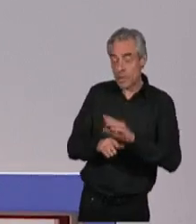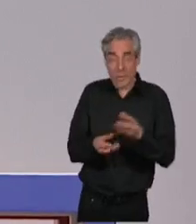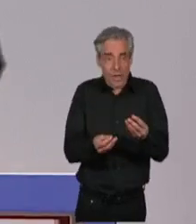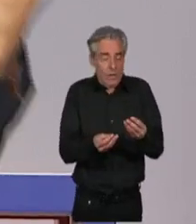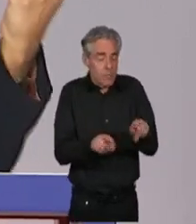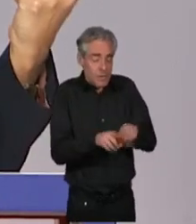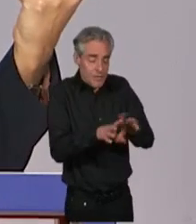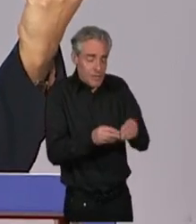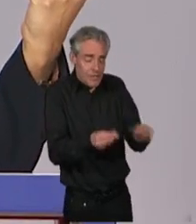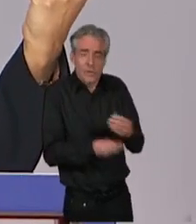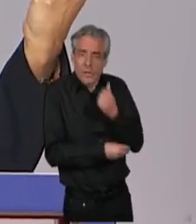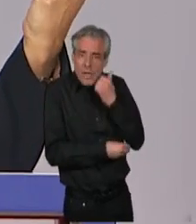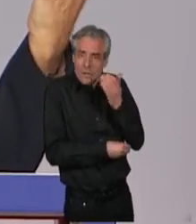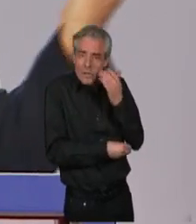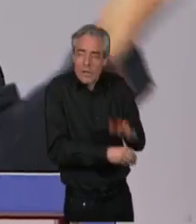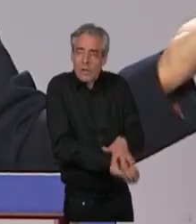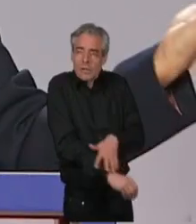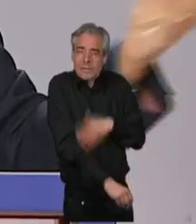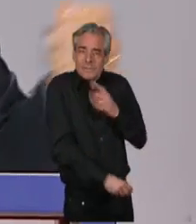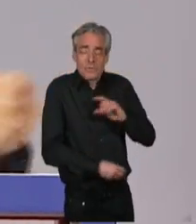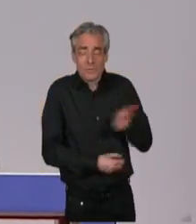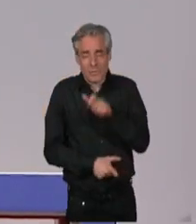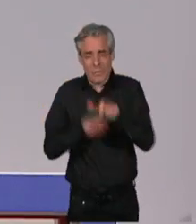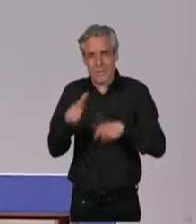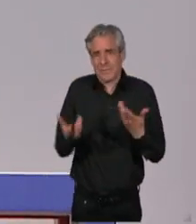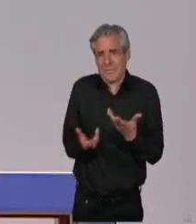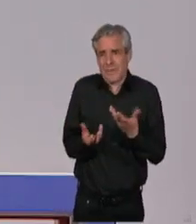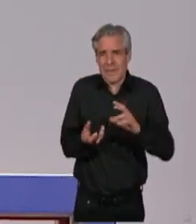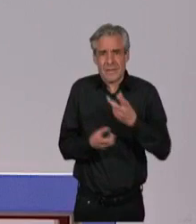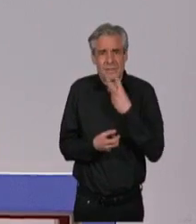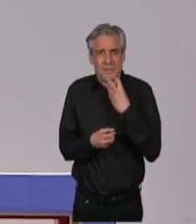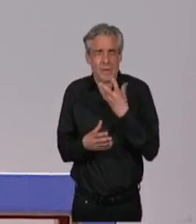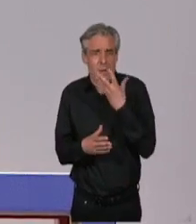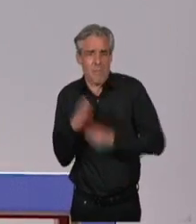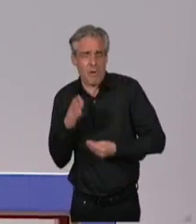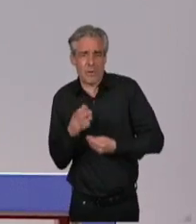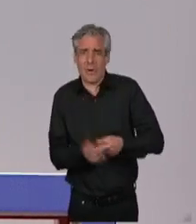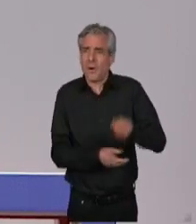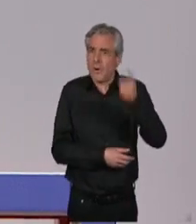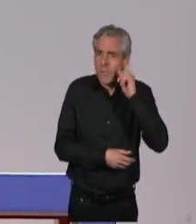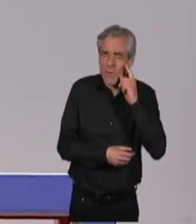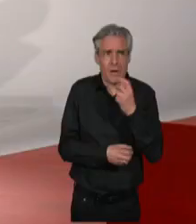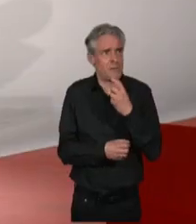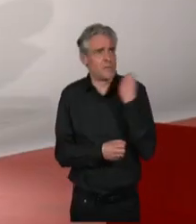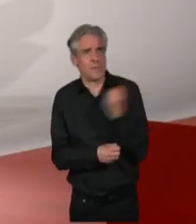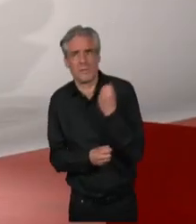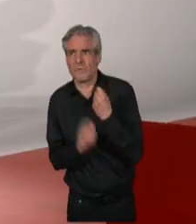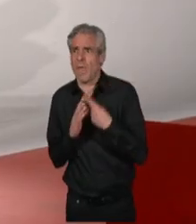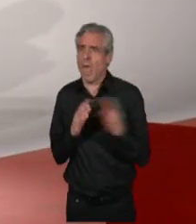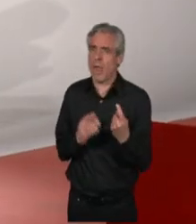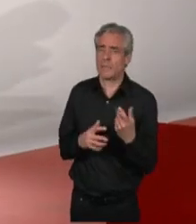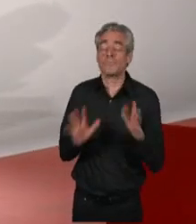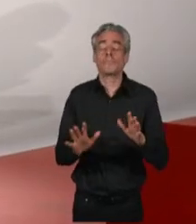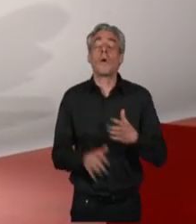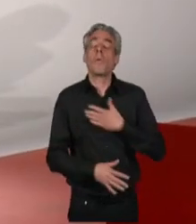apporte cette tendresse dont sont privés tant de nos concitoyens frappés par la solitude.